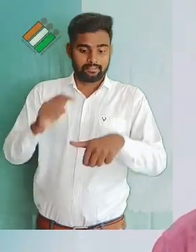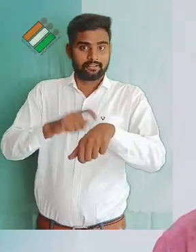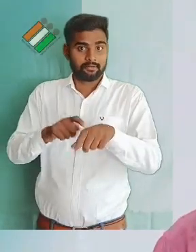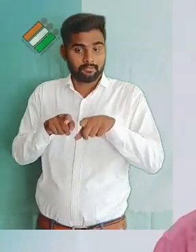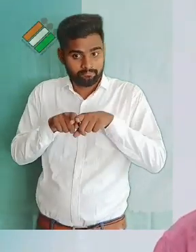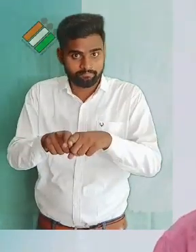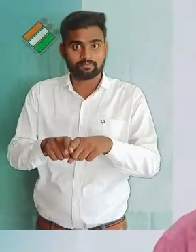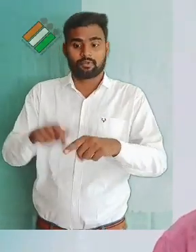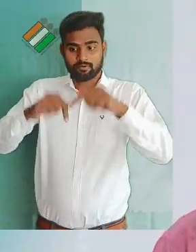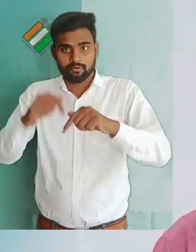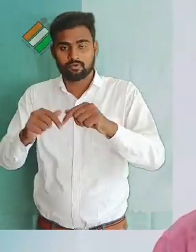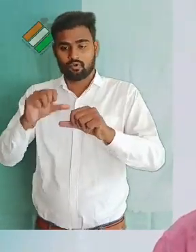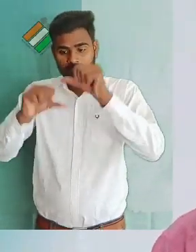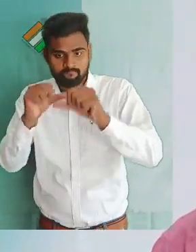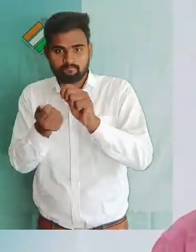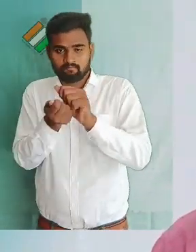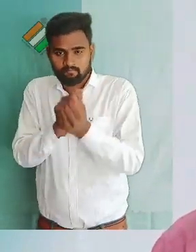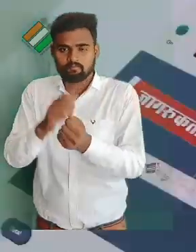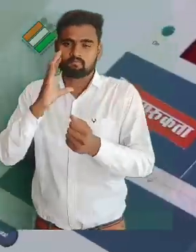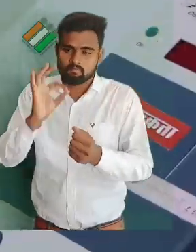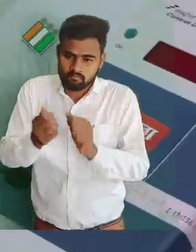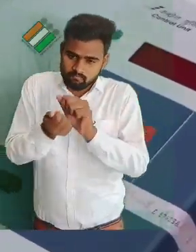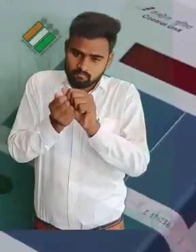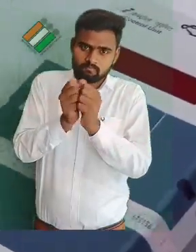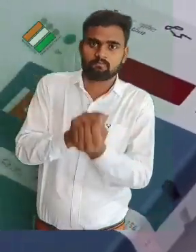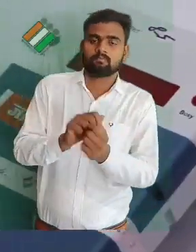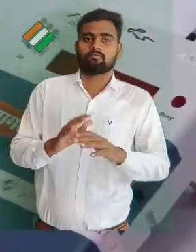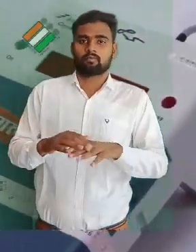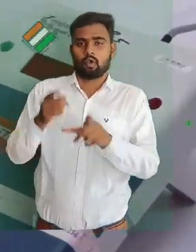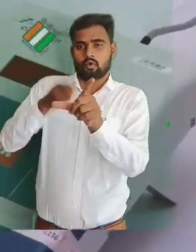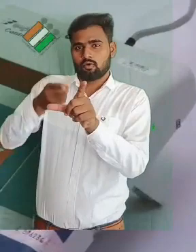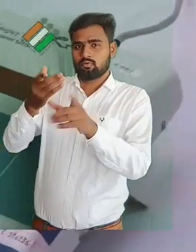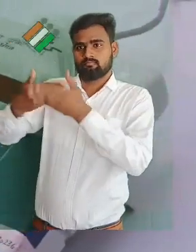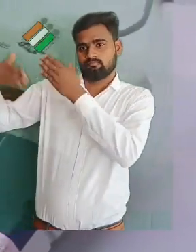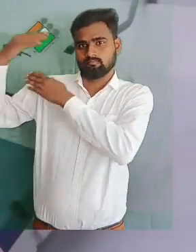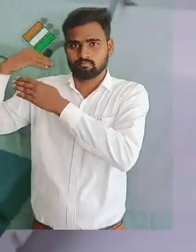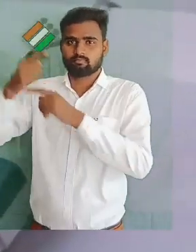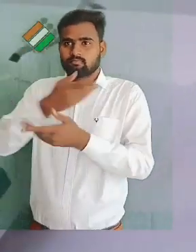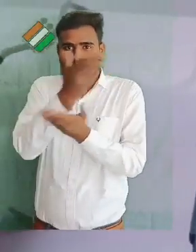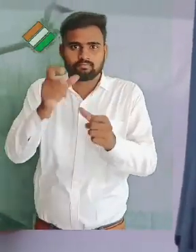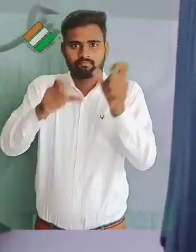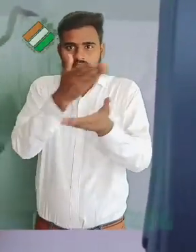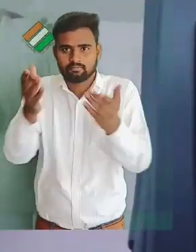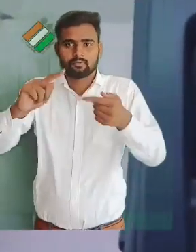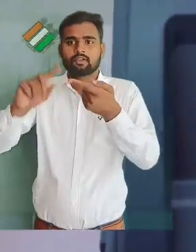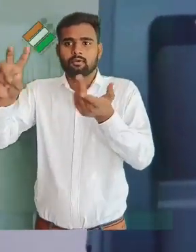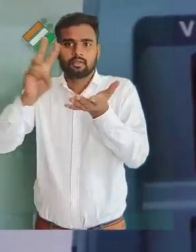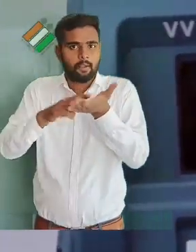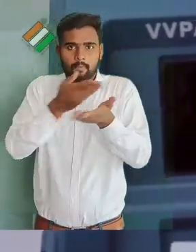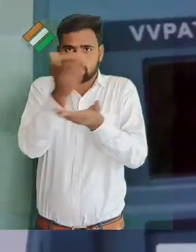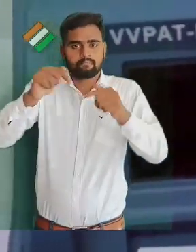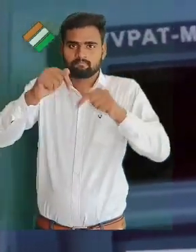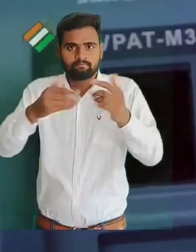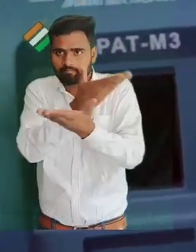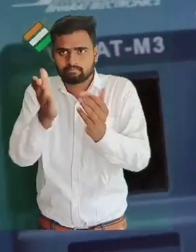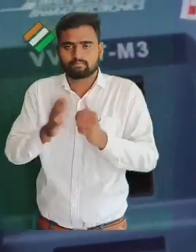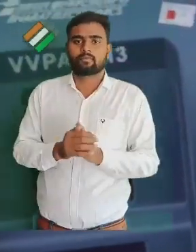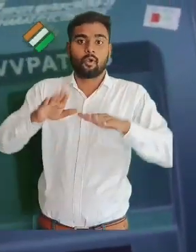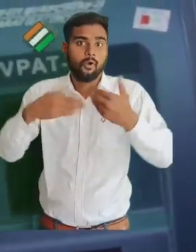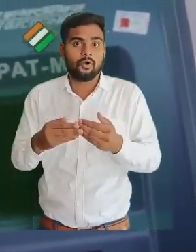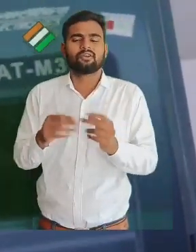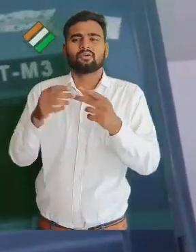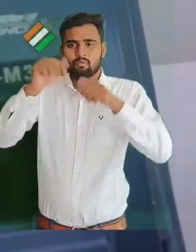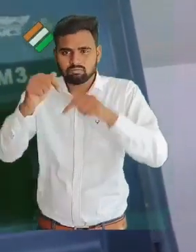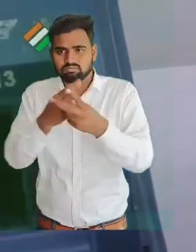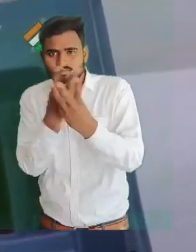के साथ साथ चुनाव की प्रक्रिया में जरूरी बदलाव भी करता आया है। पिछले कई सालों से आप ईवीएम मशीन पर वोटिंग कर रहे हैं और हर चुनाव